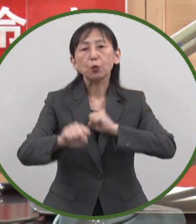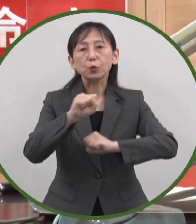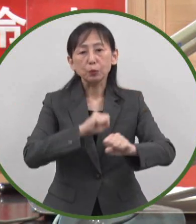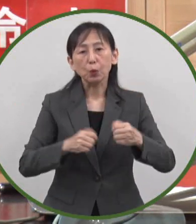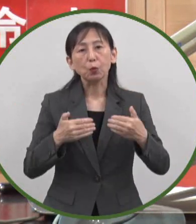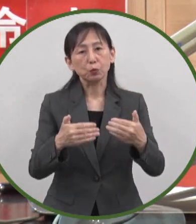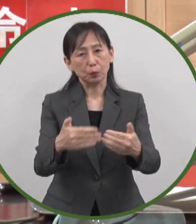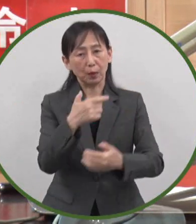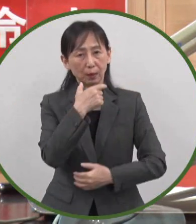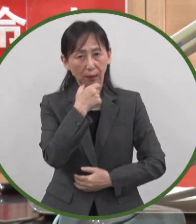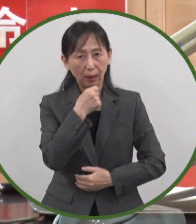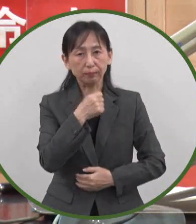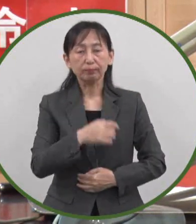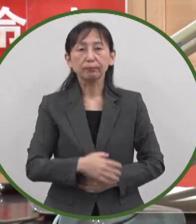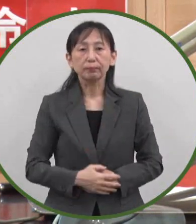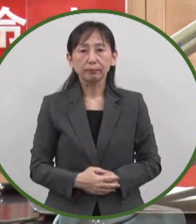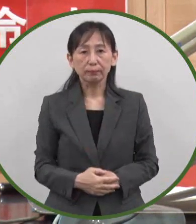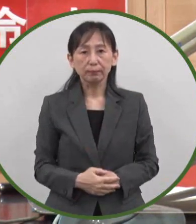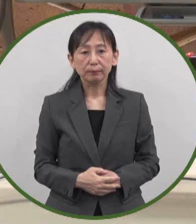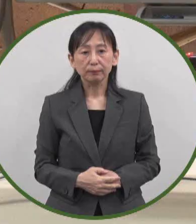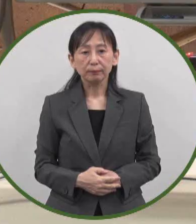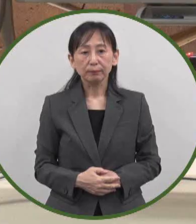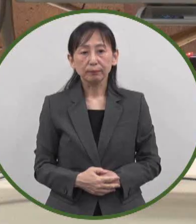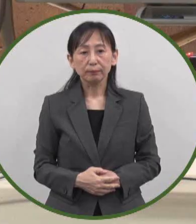っております。